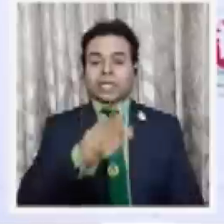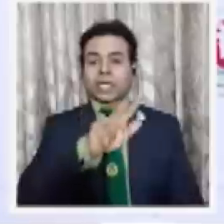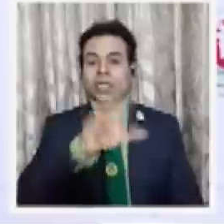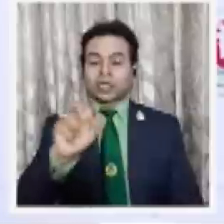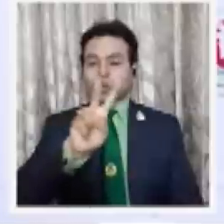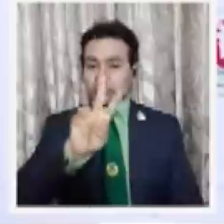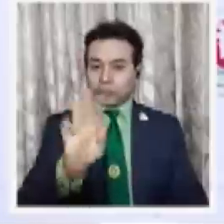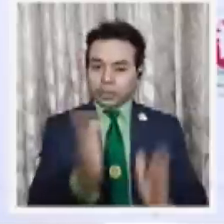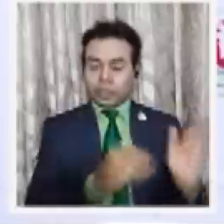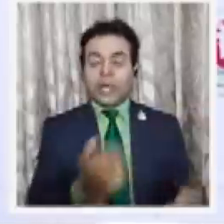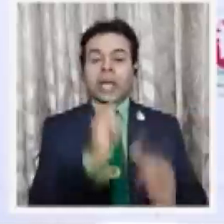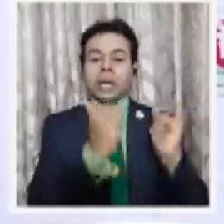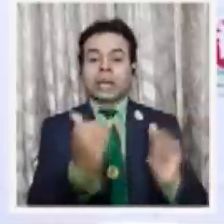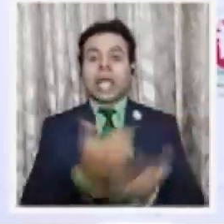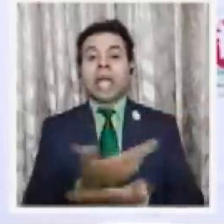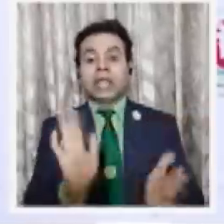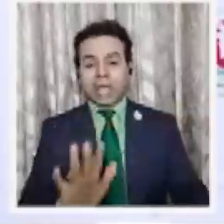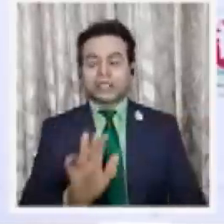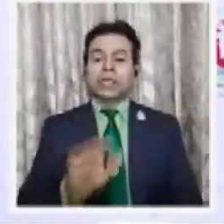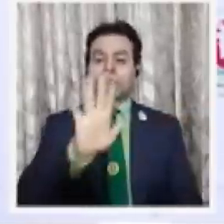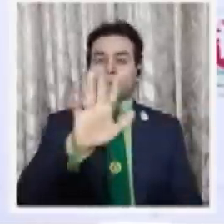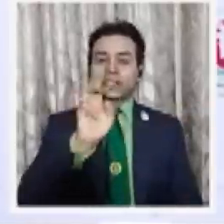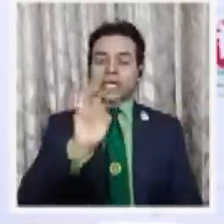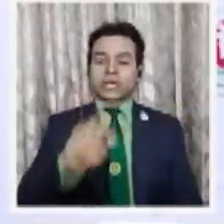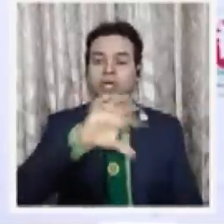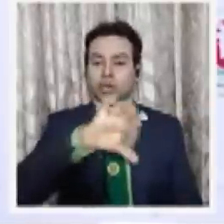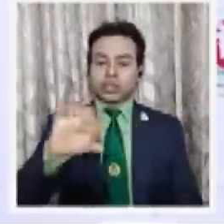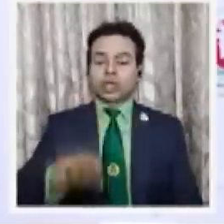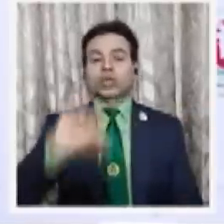দেশের অন্যান্য হাসপাতালে সাধারণ শয্যায় রোগী ভর্তি আছেন